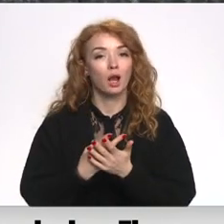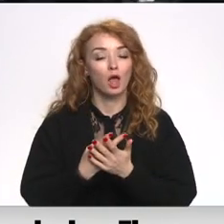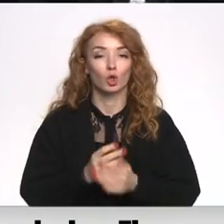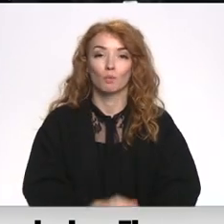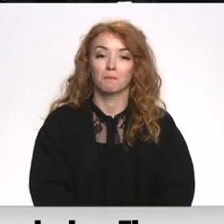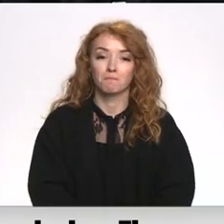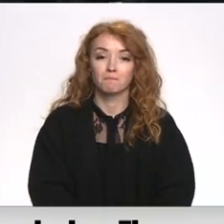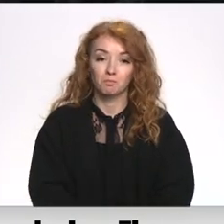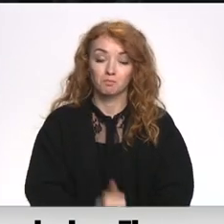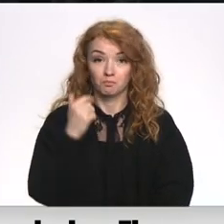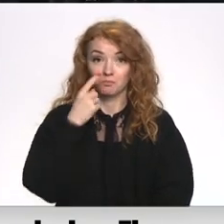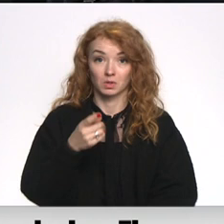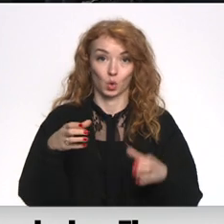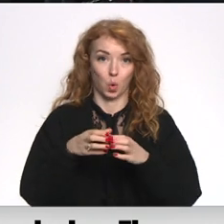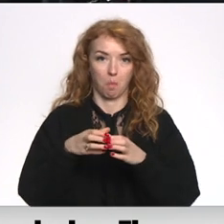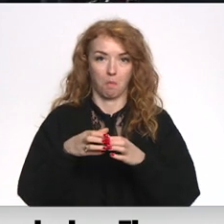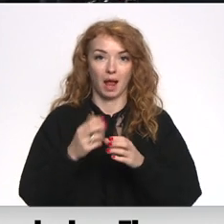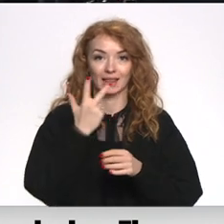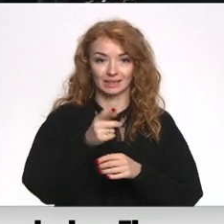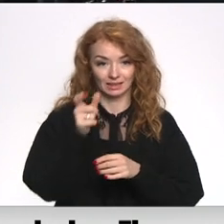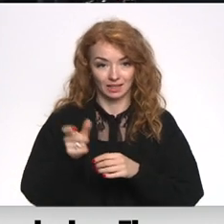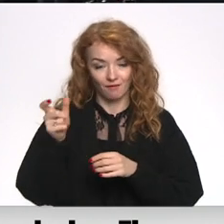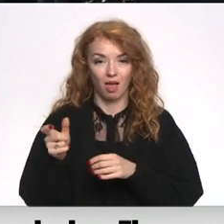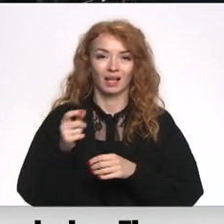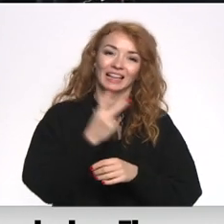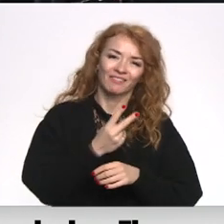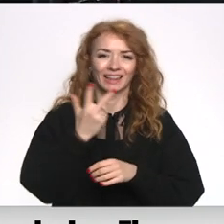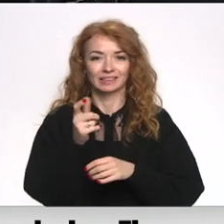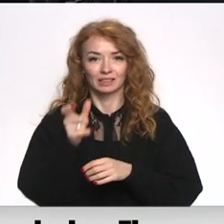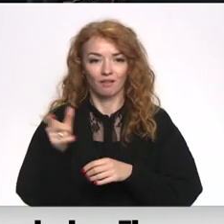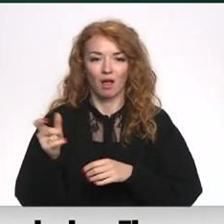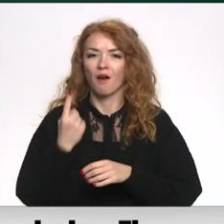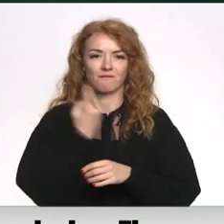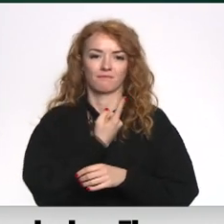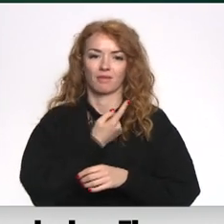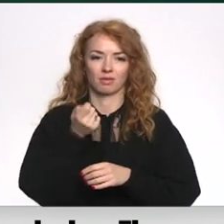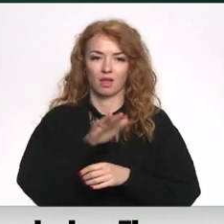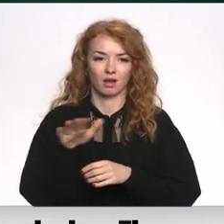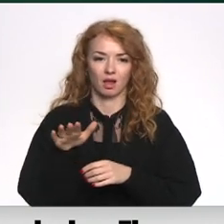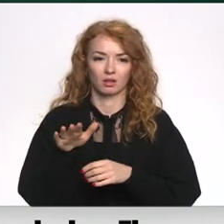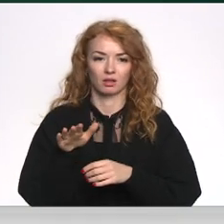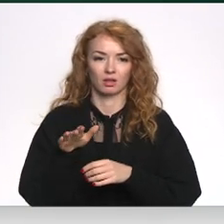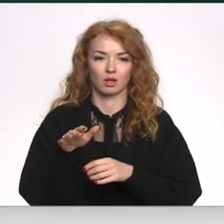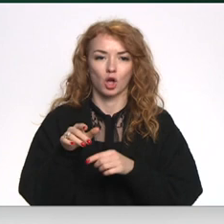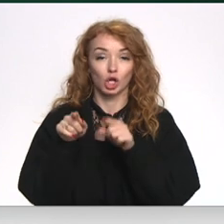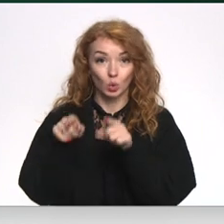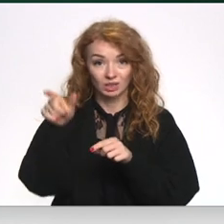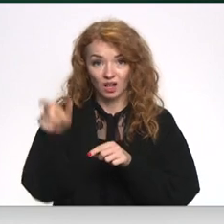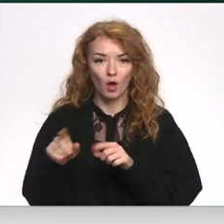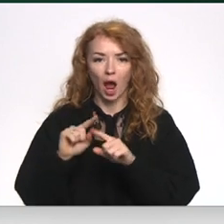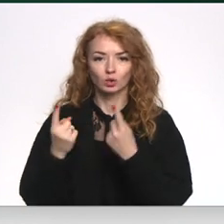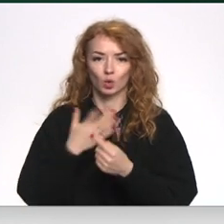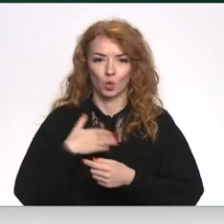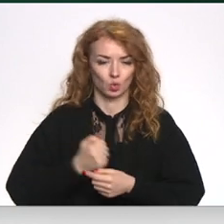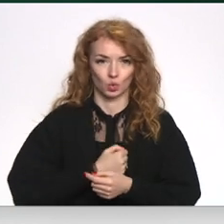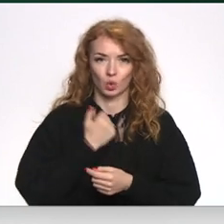Tā mēs arī strādājam grupu, tā, teiksim, trīs cilvēki vai divi kā kurā, bet nu nekad viens. Šos individus ir ļoti, ļoti grūti notvert. Jā.